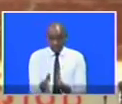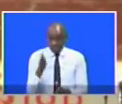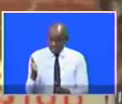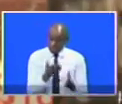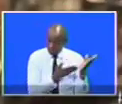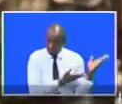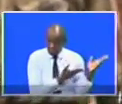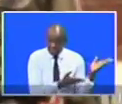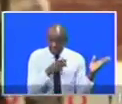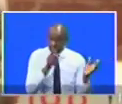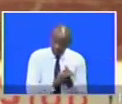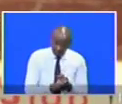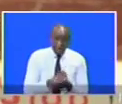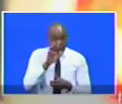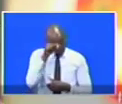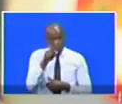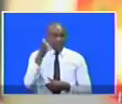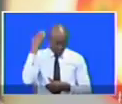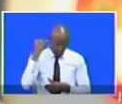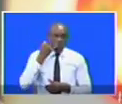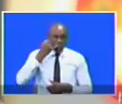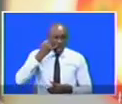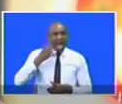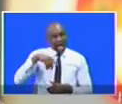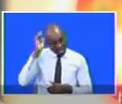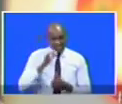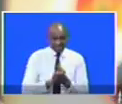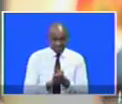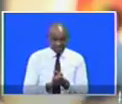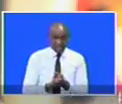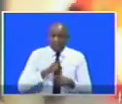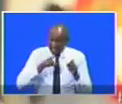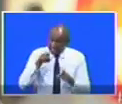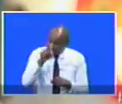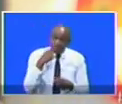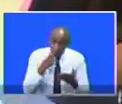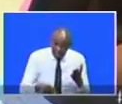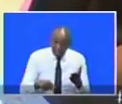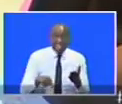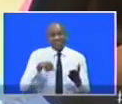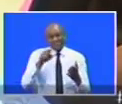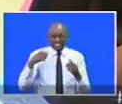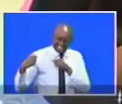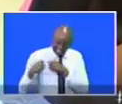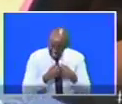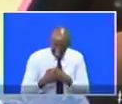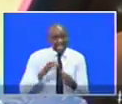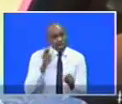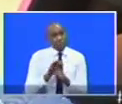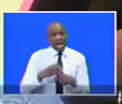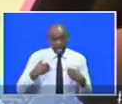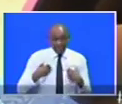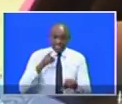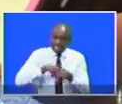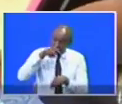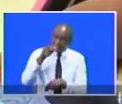katika safari ya kujinasua kutoka kwa uraibu huo. Na sio uchungu tu, bali hata makovu yaliyopitia yanamkera, akiwa tu na